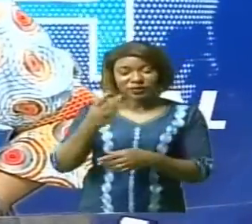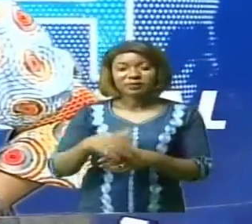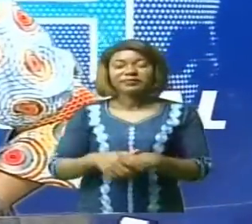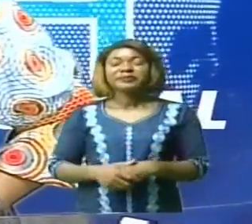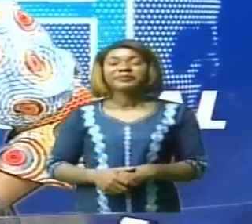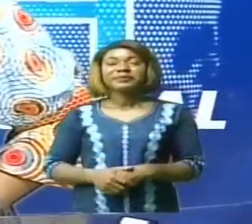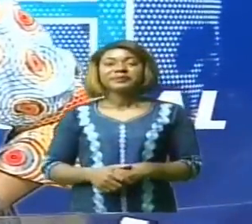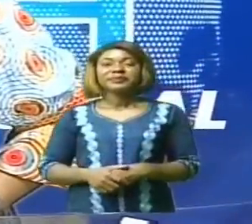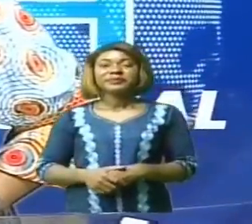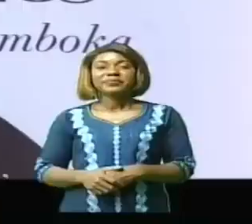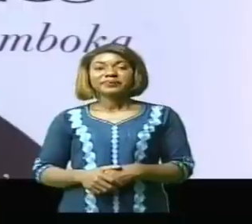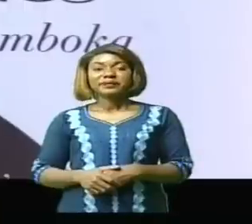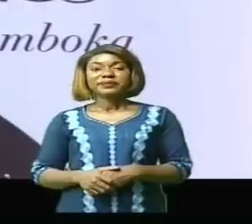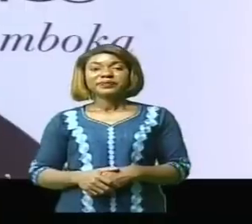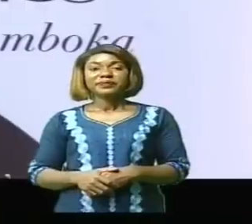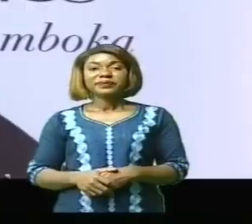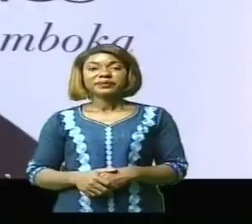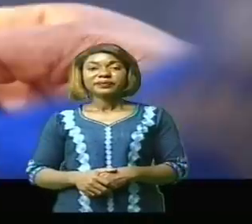reportage.